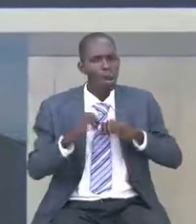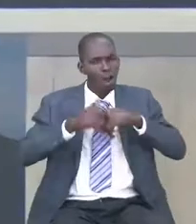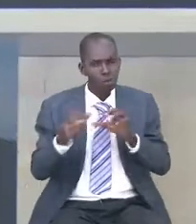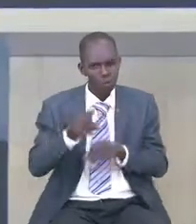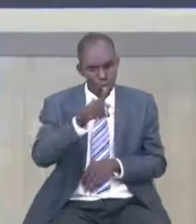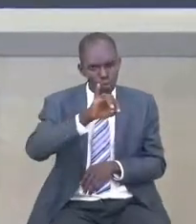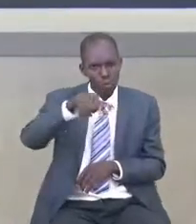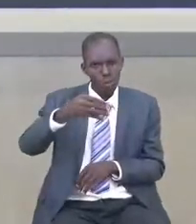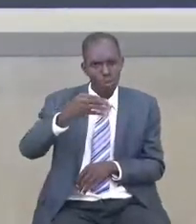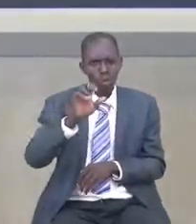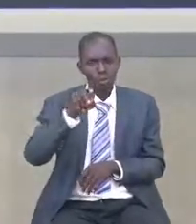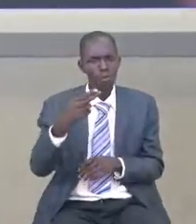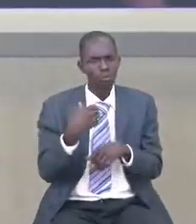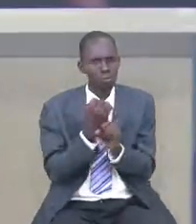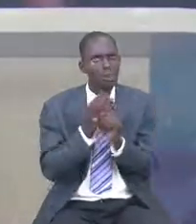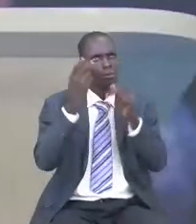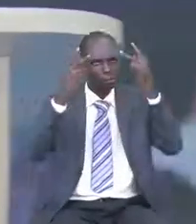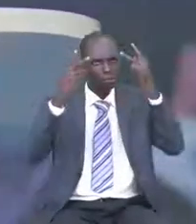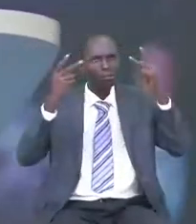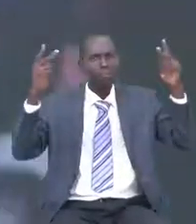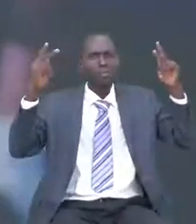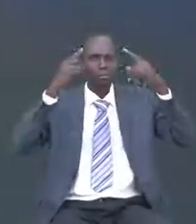et avoir du progrès? Il dit,